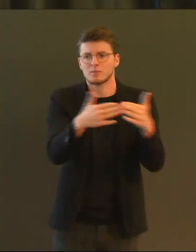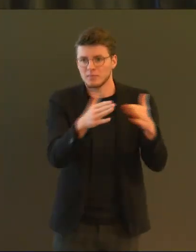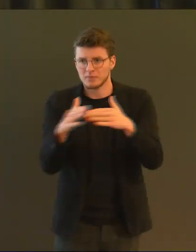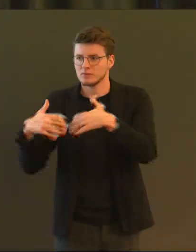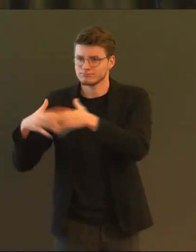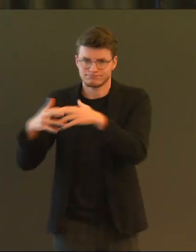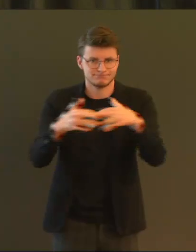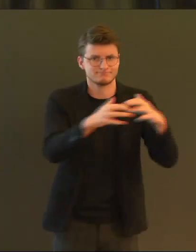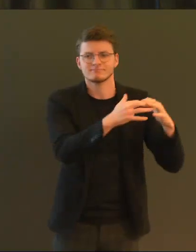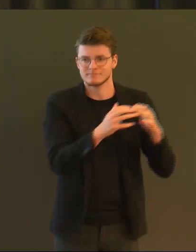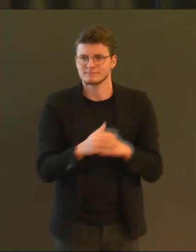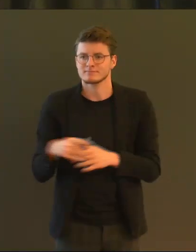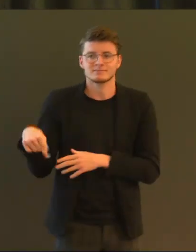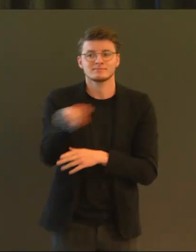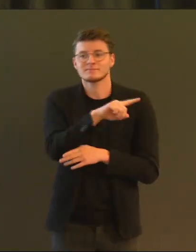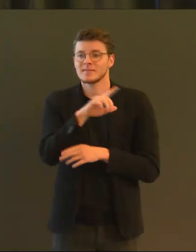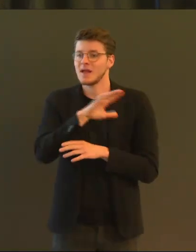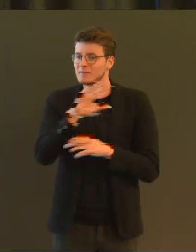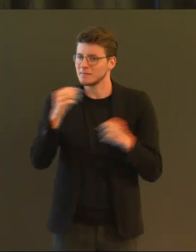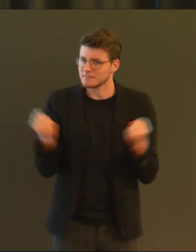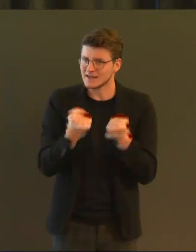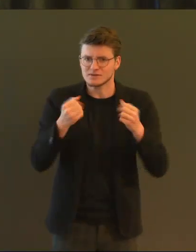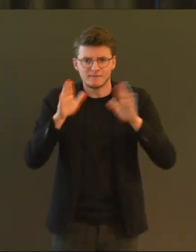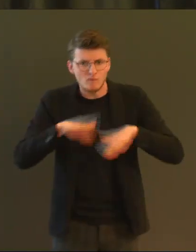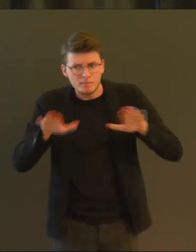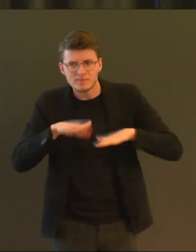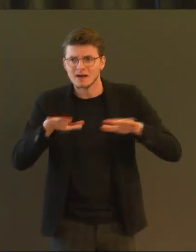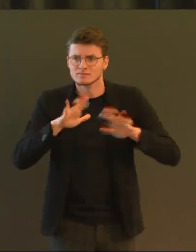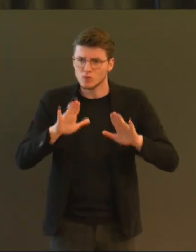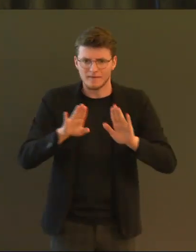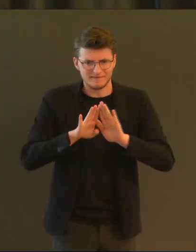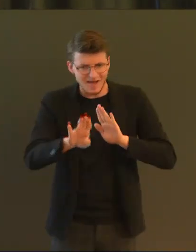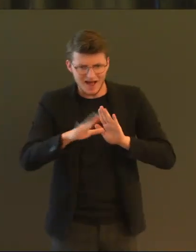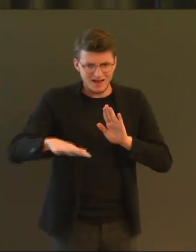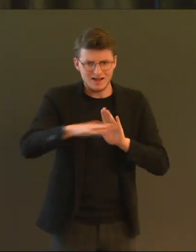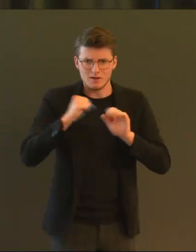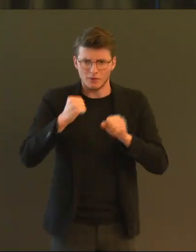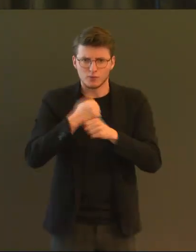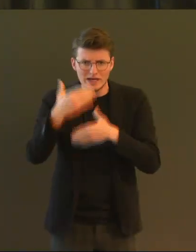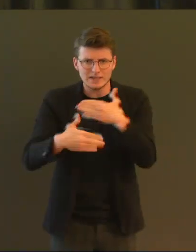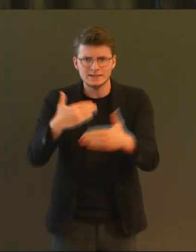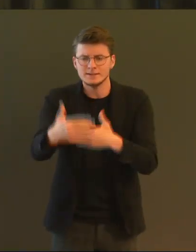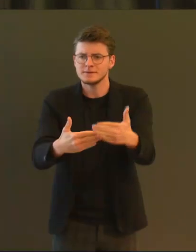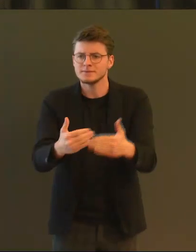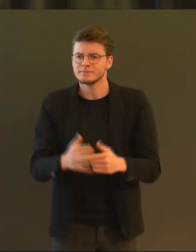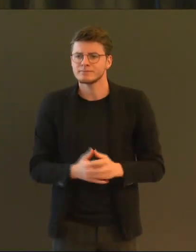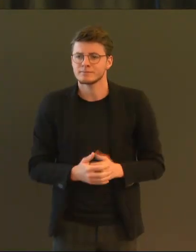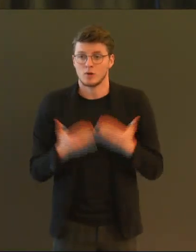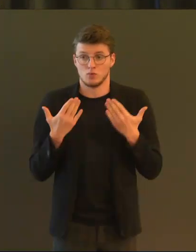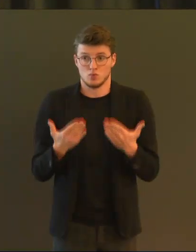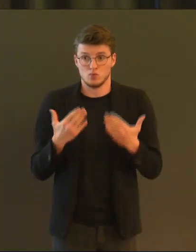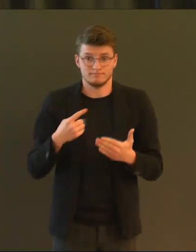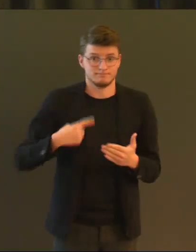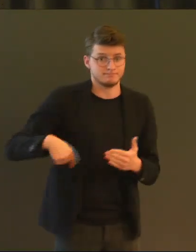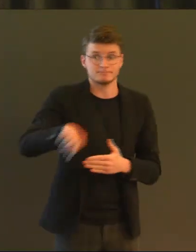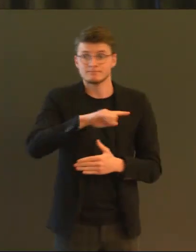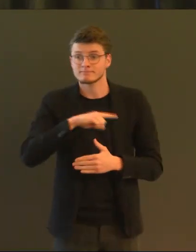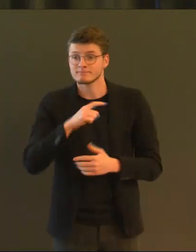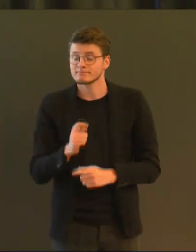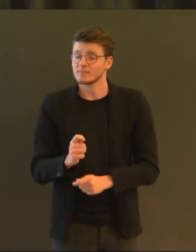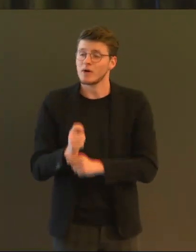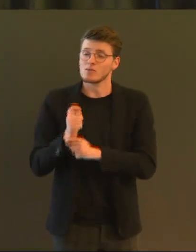momenteel volop bezig met de voorbereidingen om dit in alle veiligheid te laten verlopen. Het is nu aan ons om onze verantwoordelijkheid op